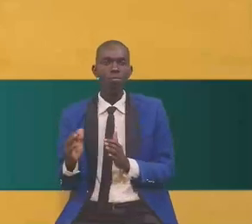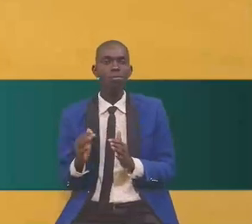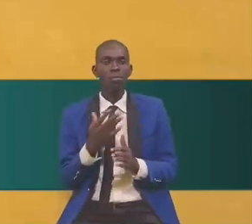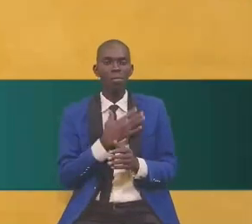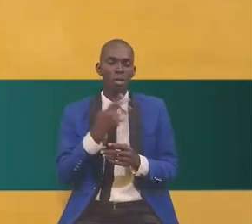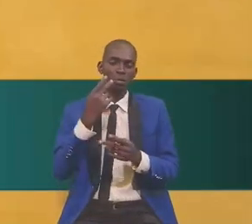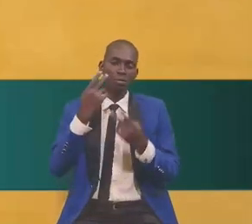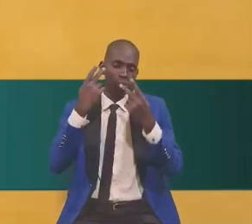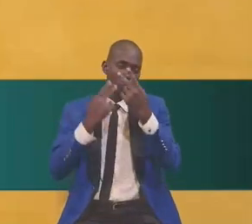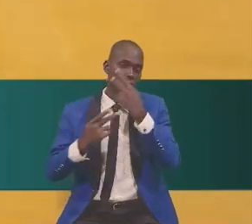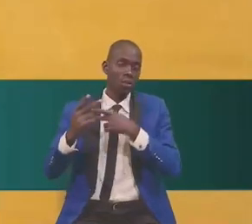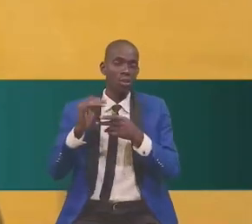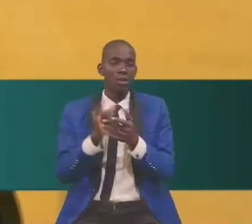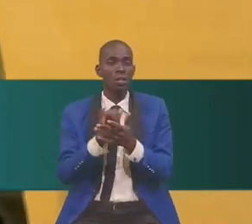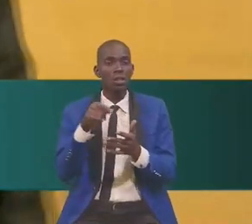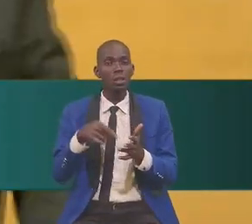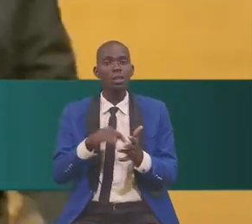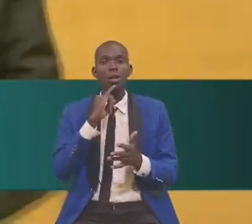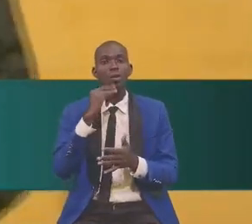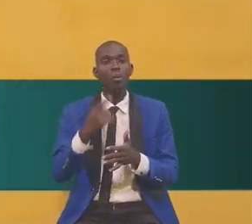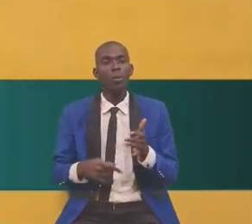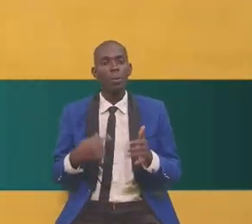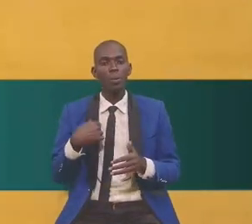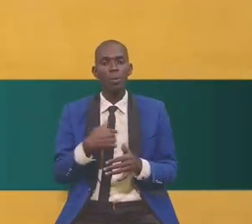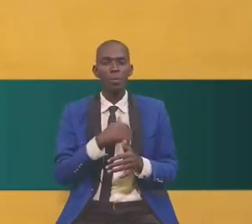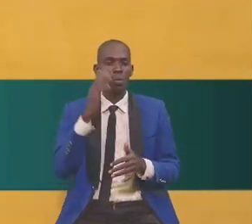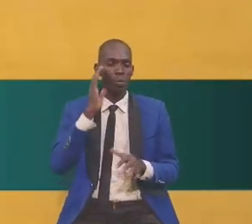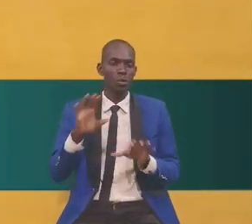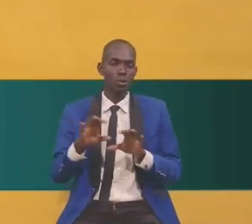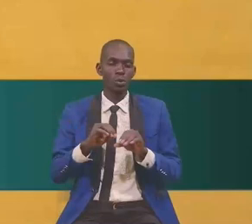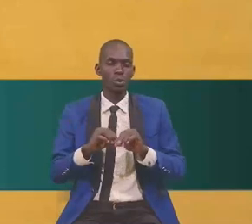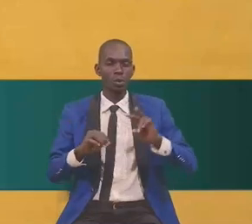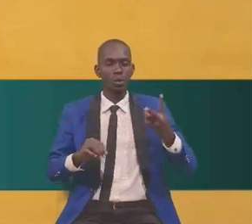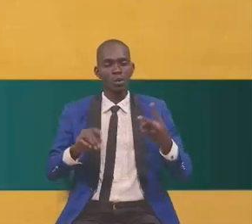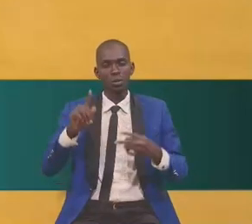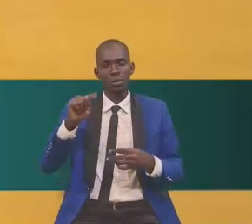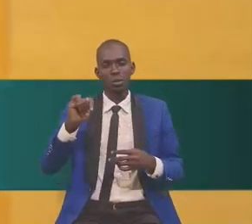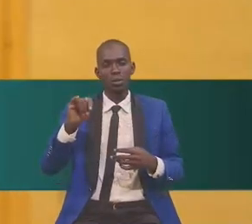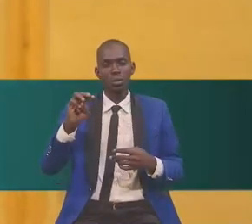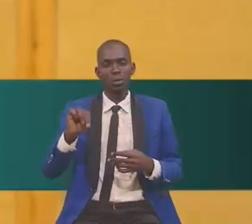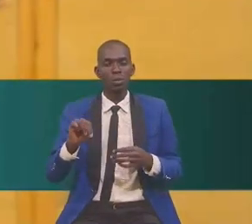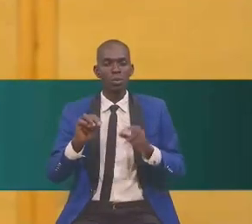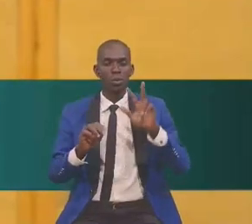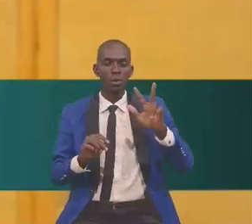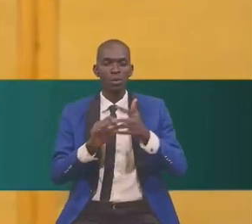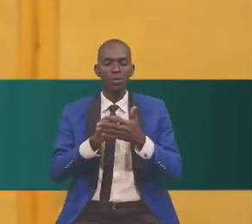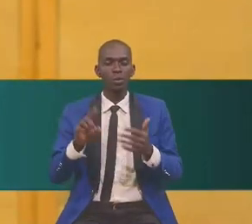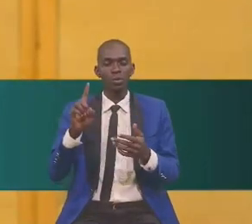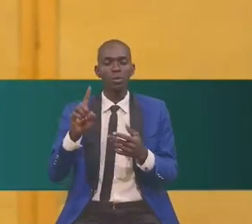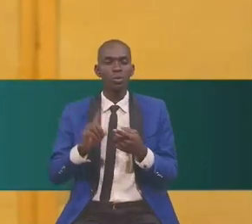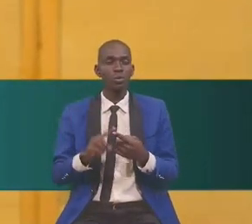ce que nous allons faire en 2 Timothée chapitre 3 verset 1. Sache que dans les derniers jours, il y aura des